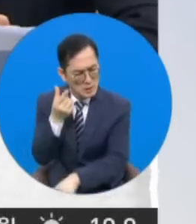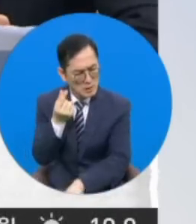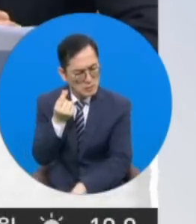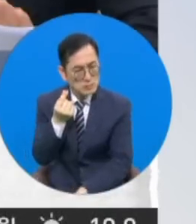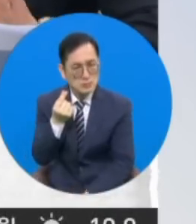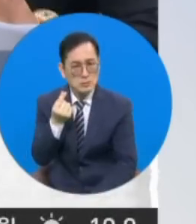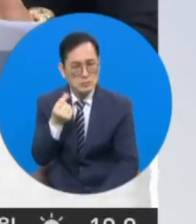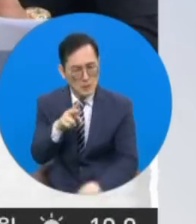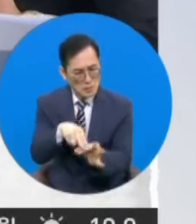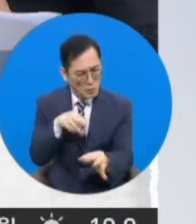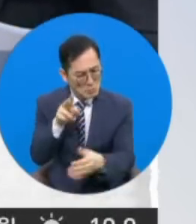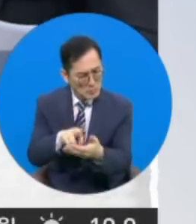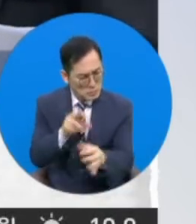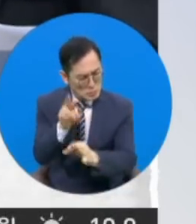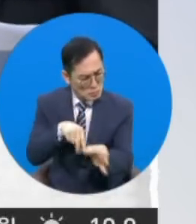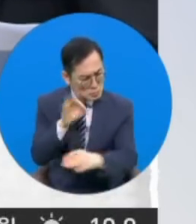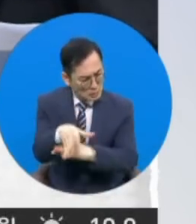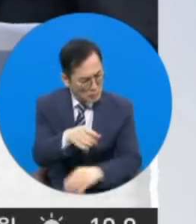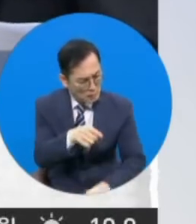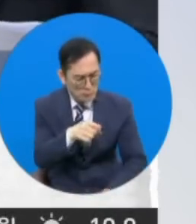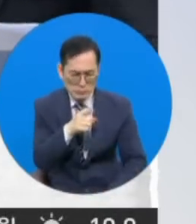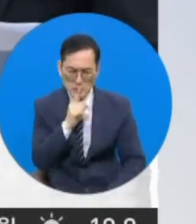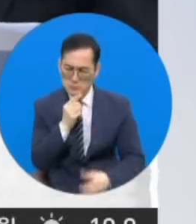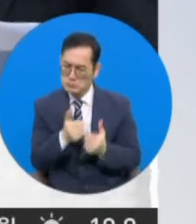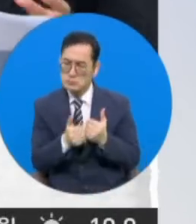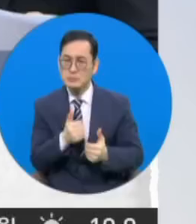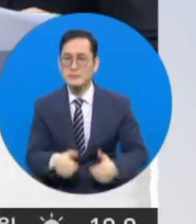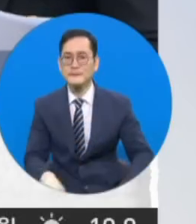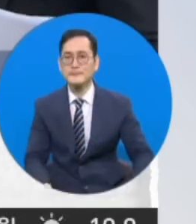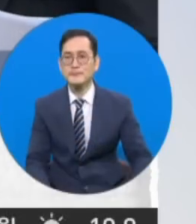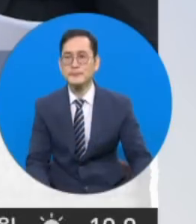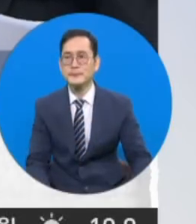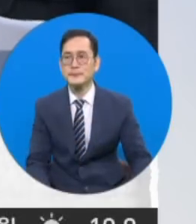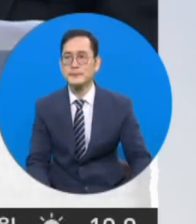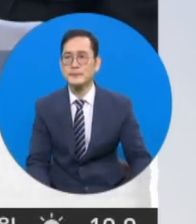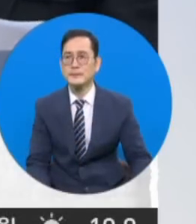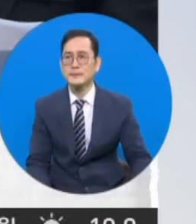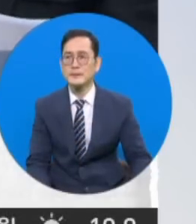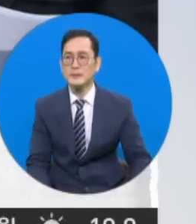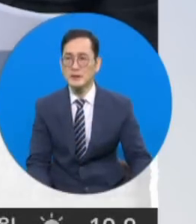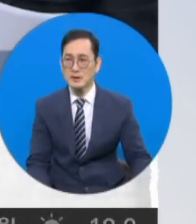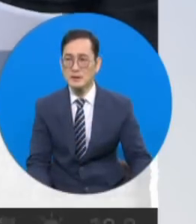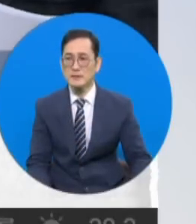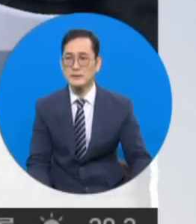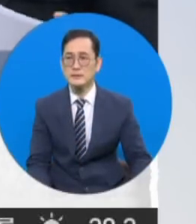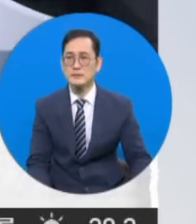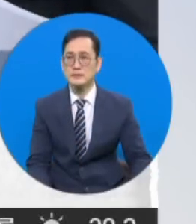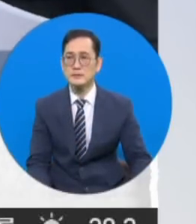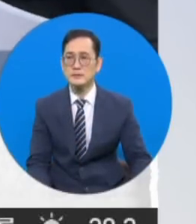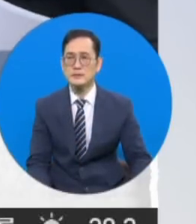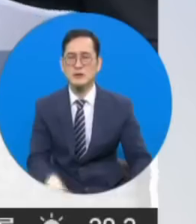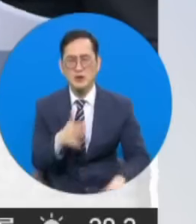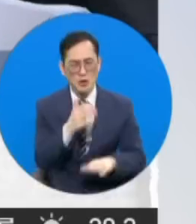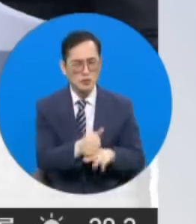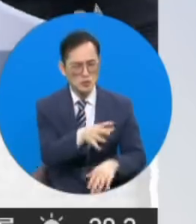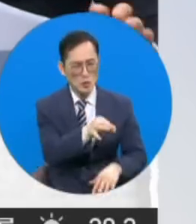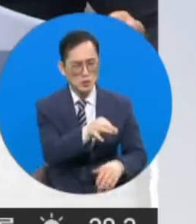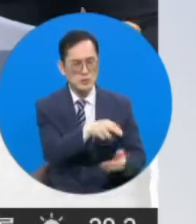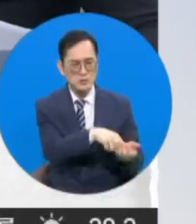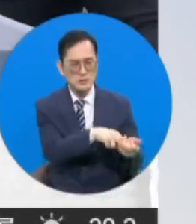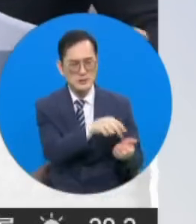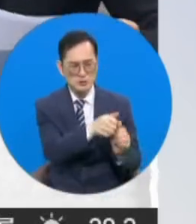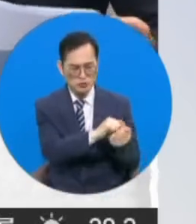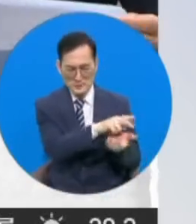사실은 예금이 증가하기 때문에 돈이 그 돈 가지고 코인을 안 샀다 그렇게 생각할 수밖에 없는 상황이다 말이에요 현재